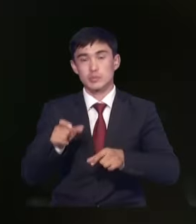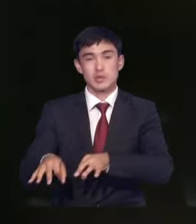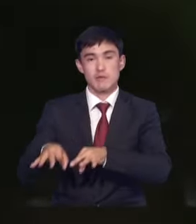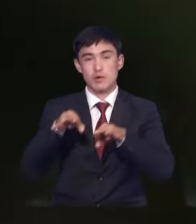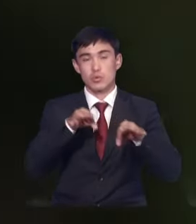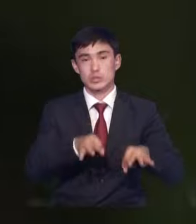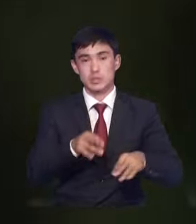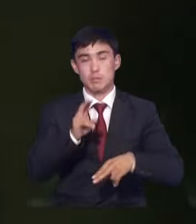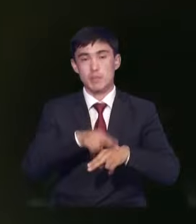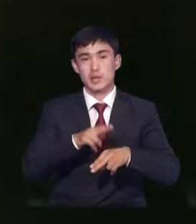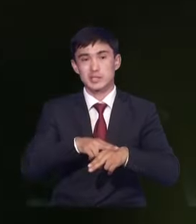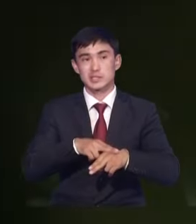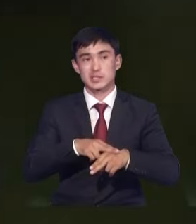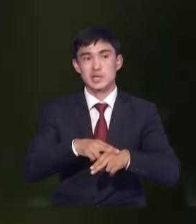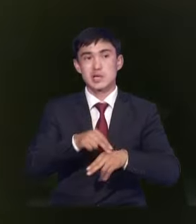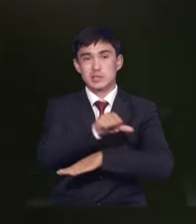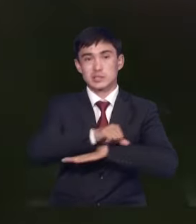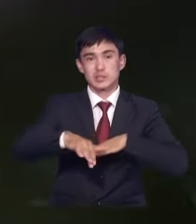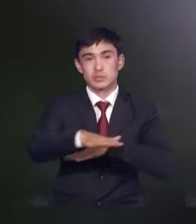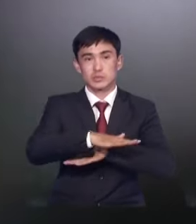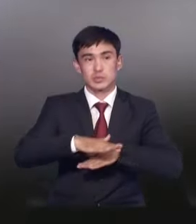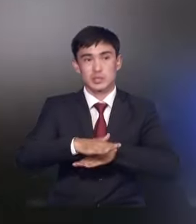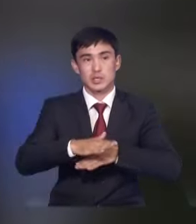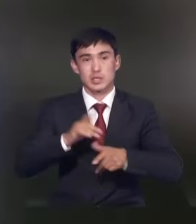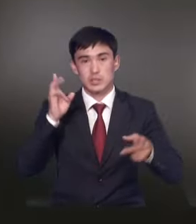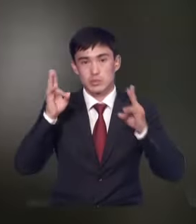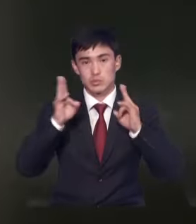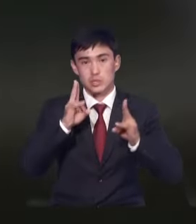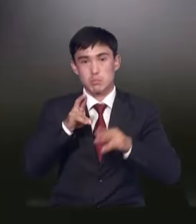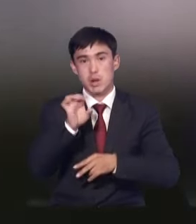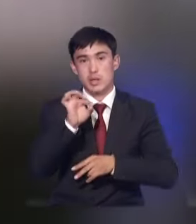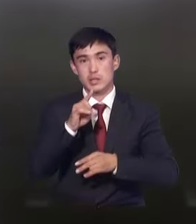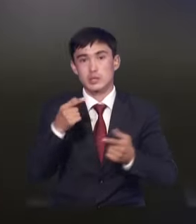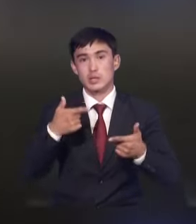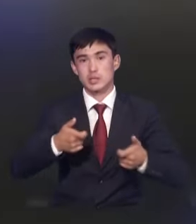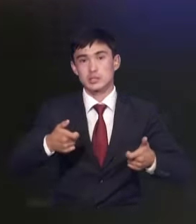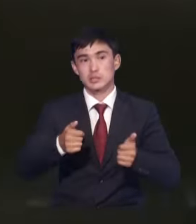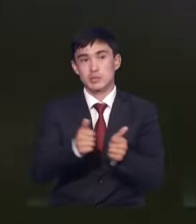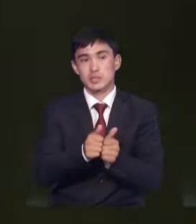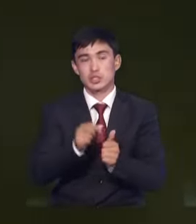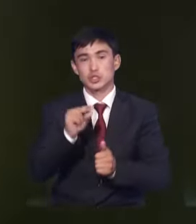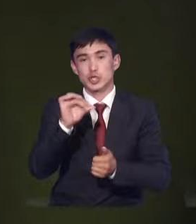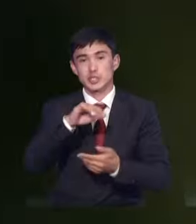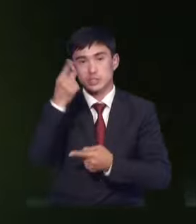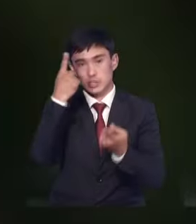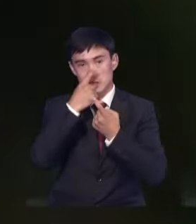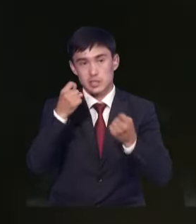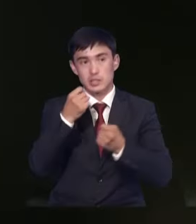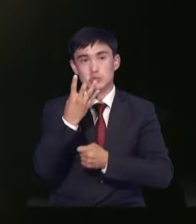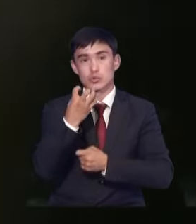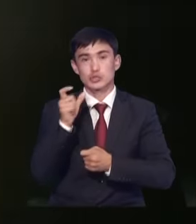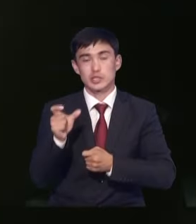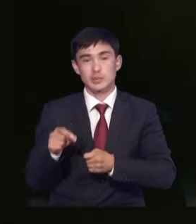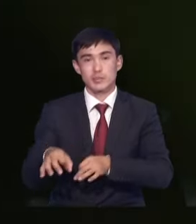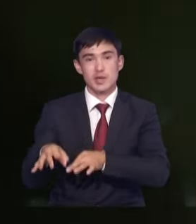эвакуацияланды. Полиция Гернестің жағалауындағы Double Tree by Hilton қонақ үйінің маңында төтенше жағдай жариялап, 400 адамға